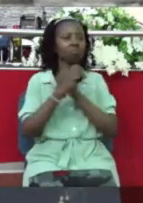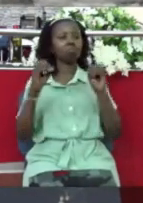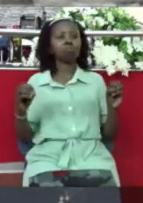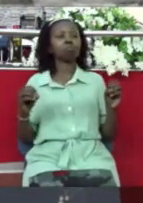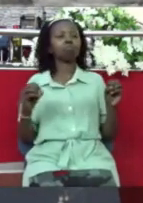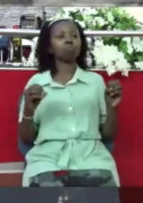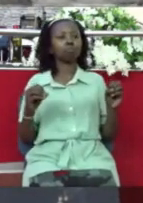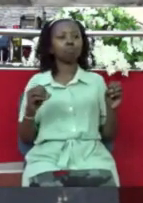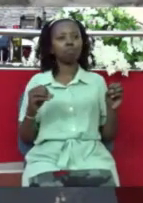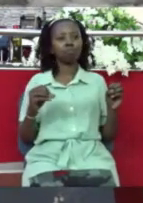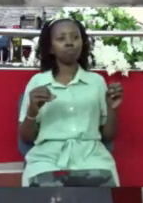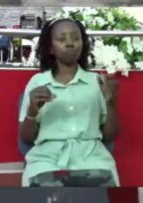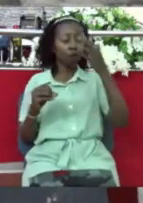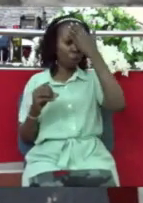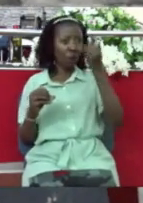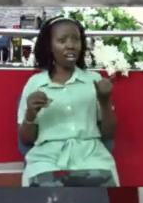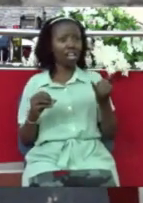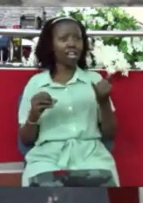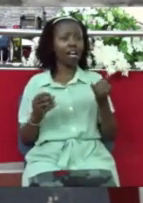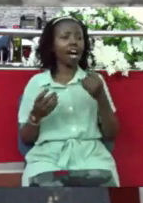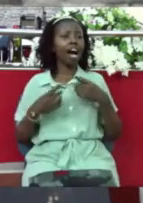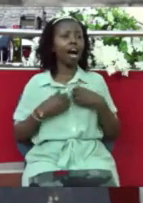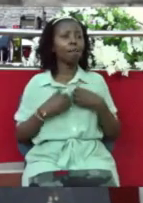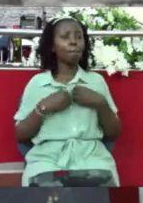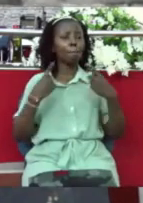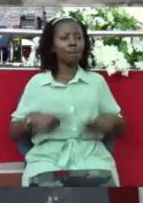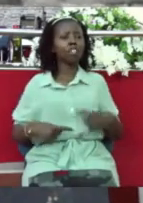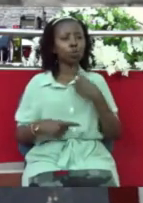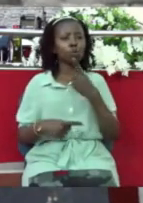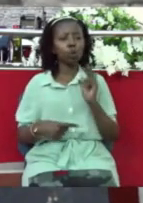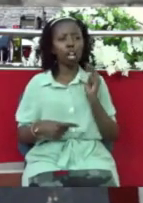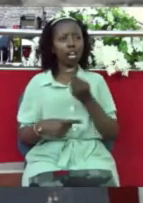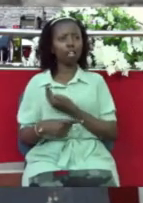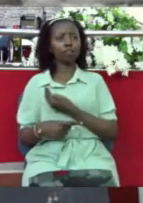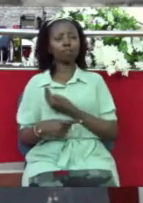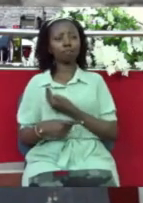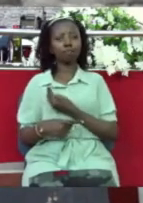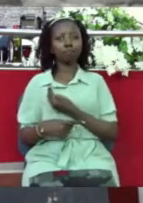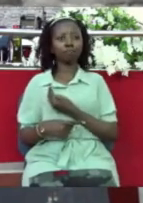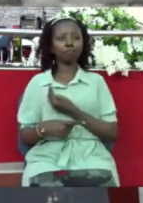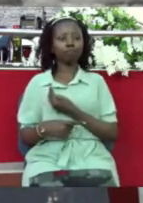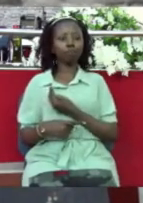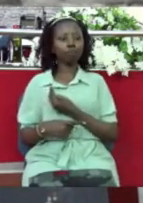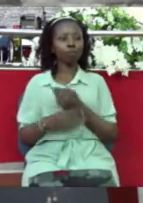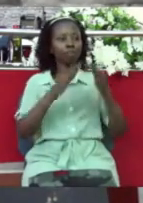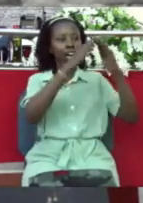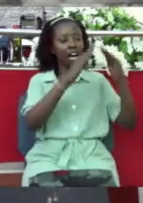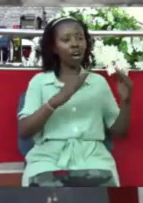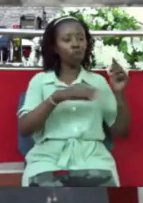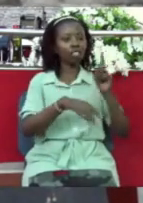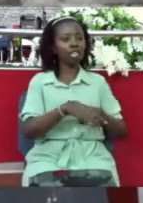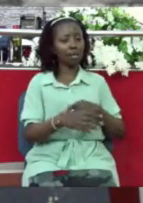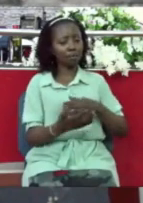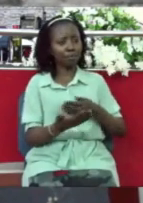fear. Because somebody told us. Kwa sababu there's somebody who told us. Nyumba ikiuzwa ni wewe